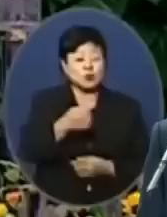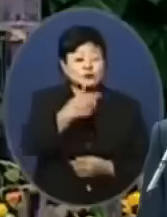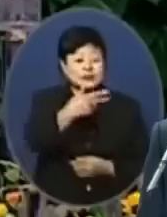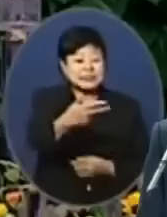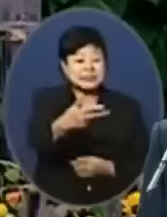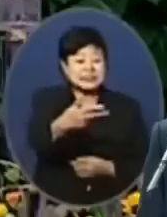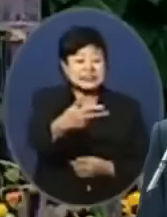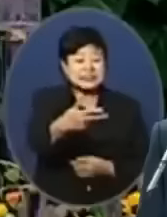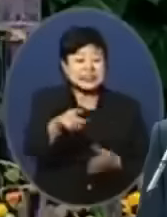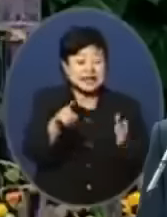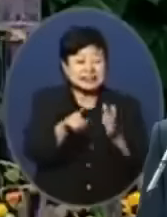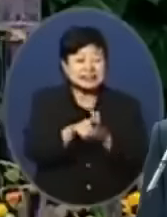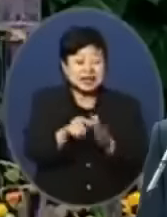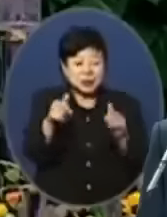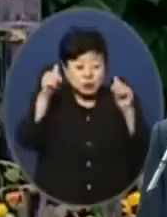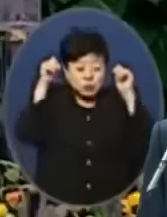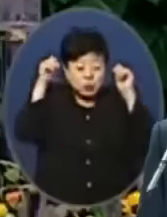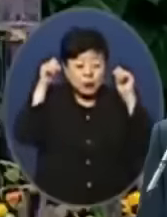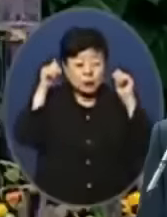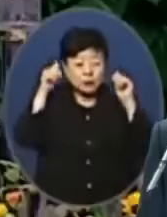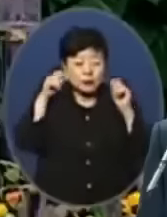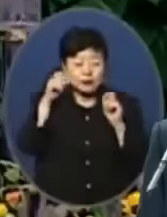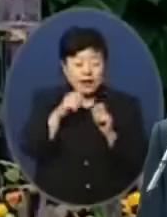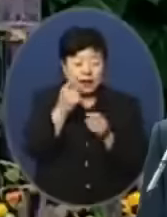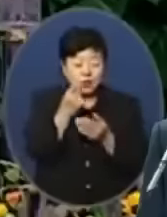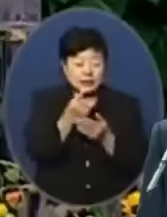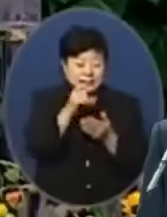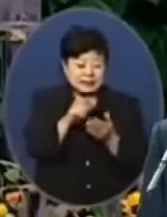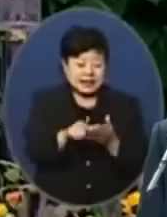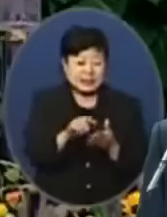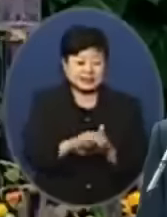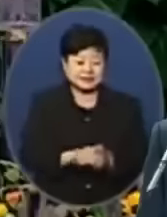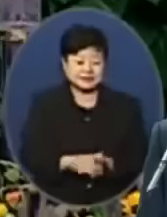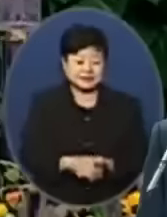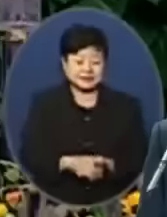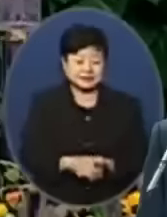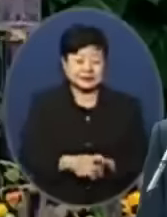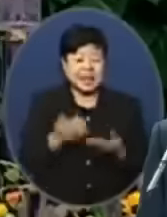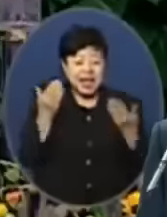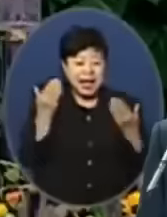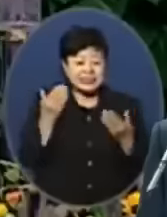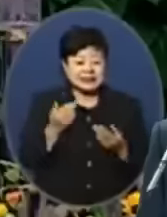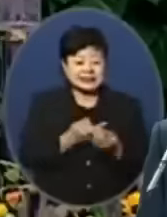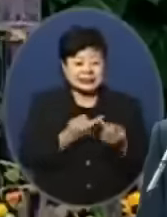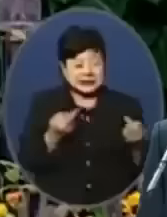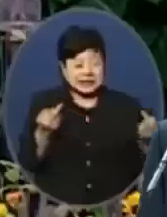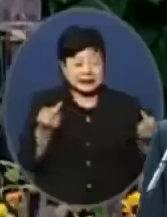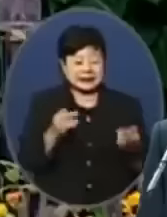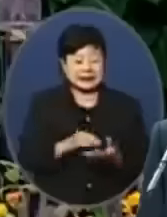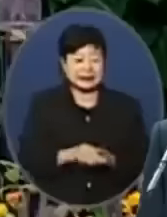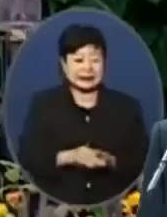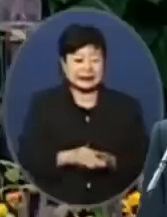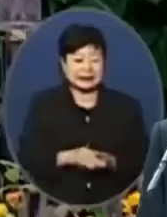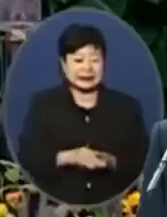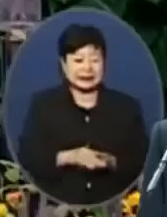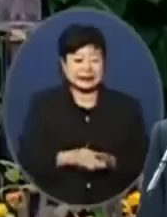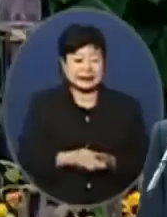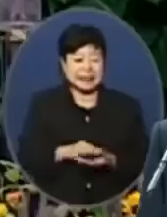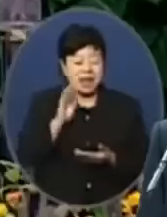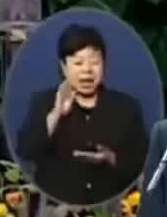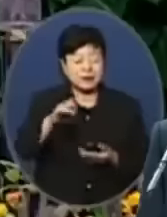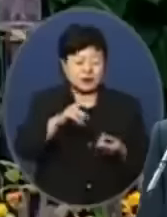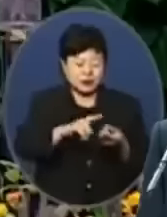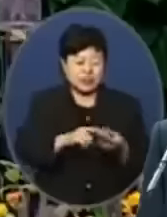1957년 제가 신학교 졸업을 앞두고 있던 때였습니다. 새해가 되어 학생들이 3355 모여 진로에 대한